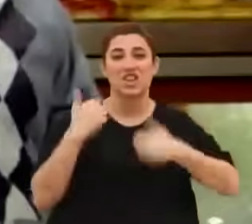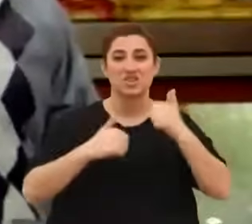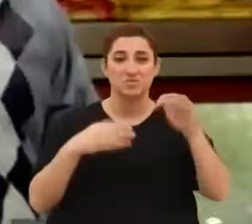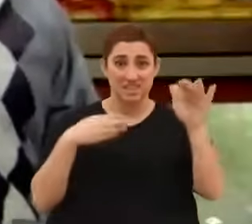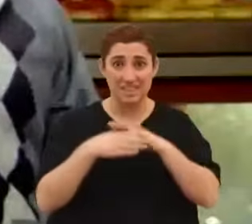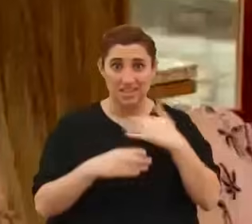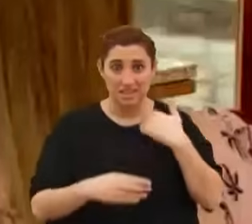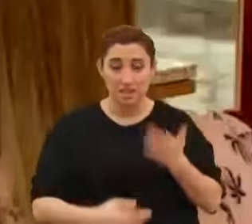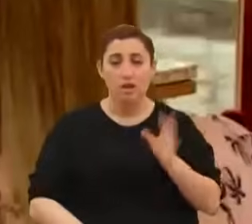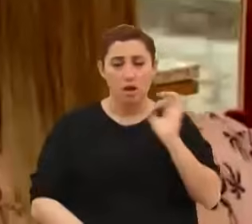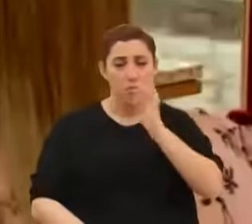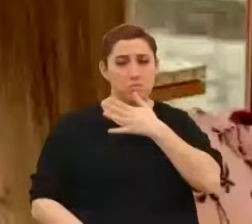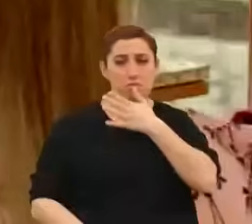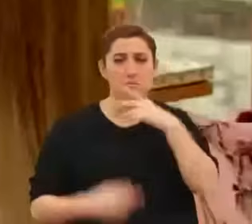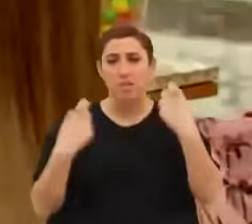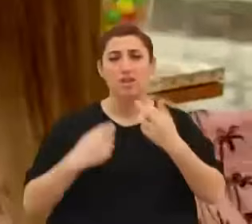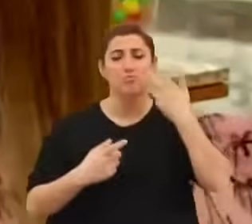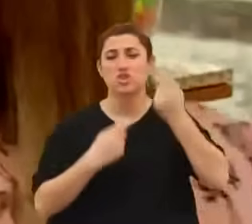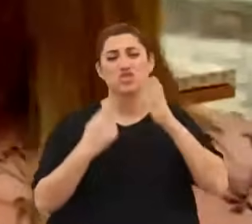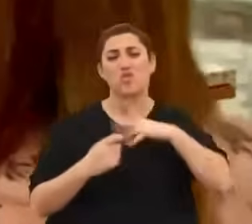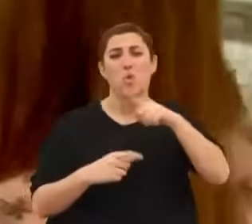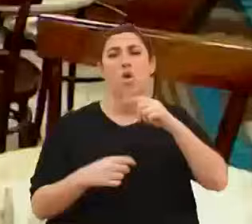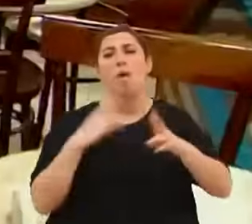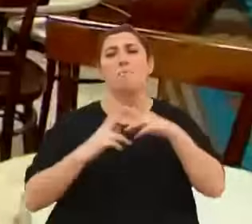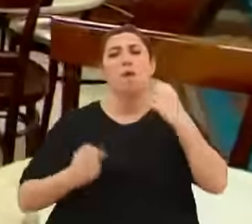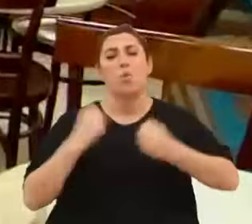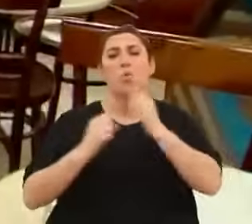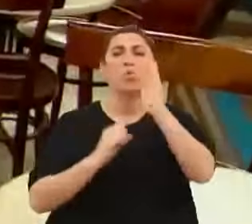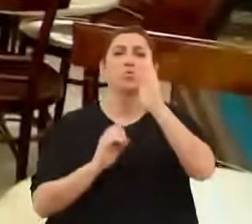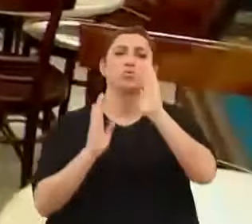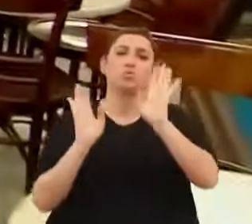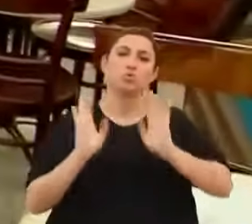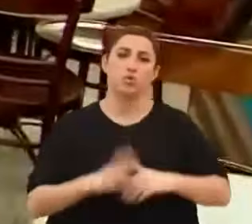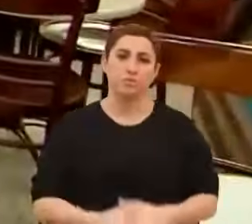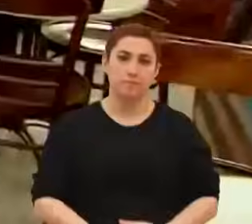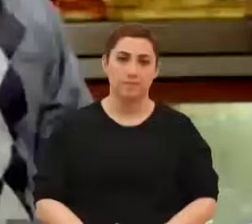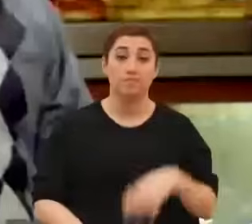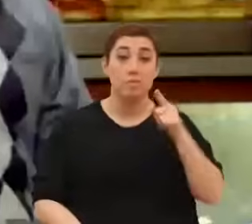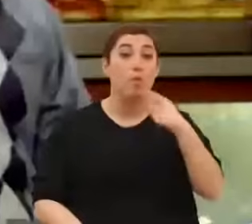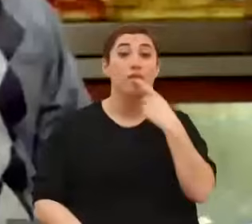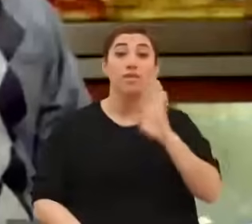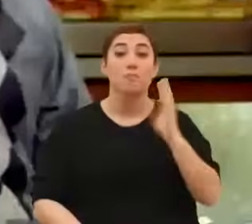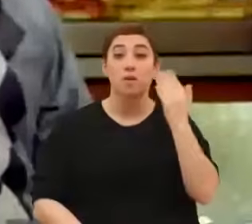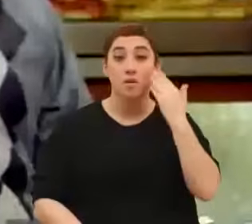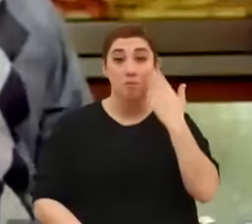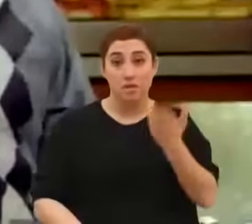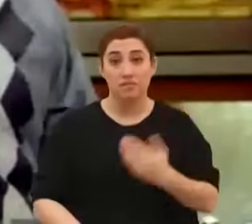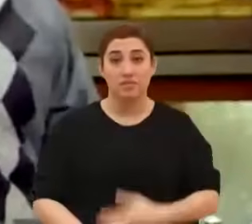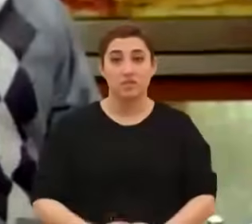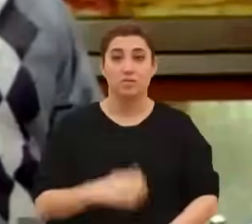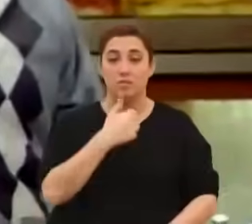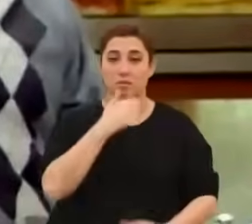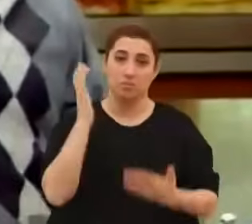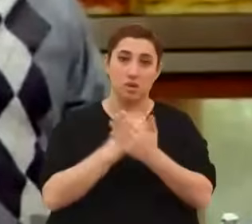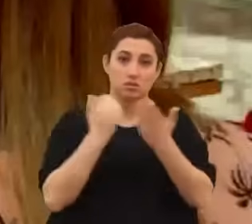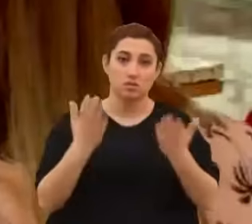yarışmasına katıldık ya. Ha bileyim. Nerede boş iş var oraya koşar nasıl yok. Ama öyle deme babaanneciğim.